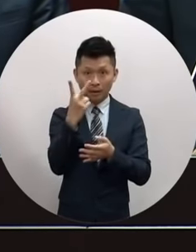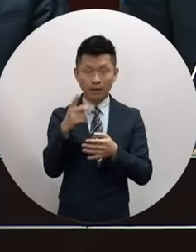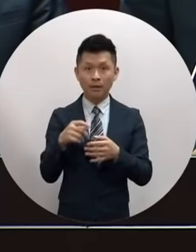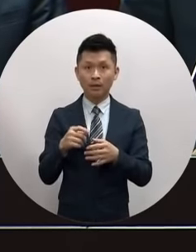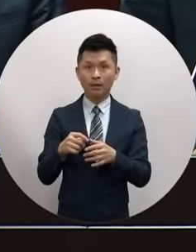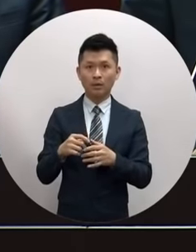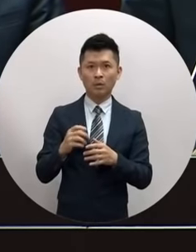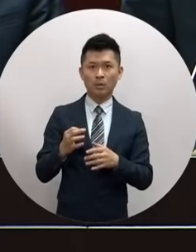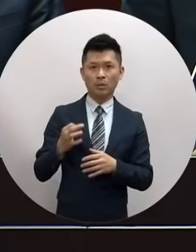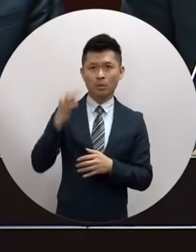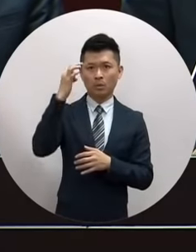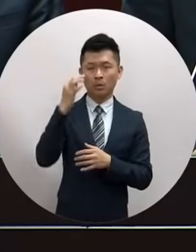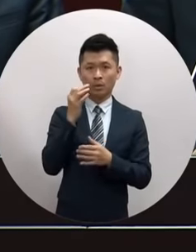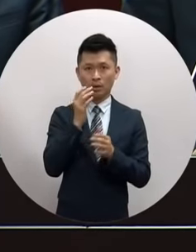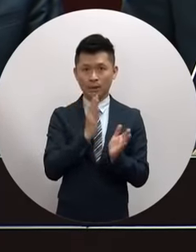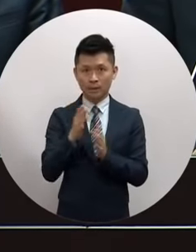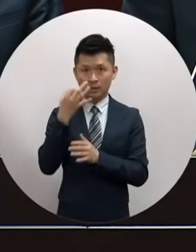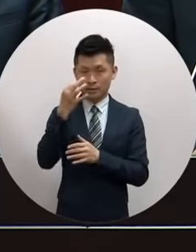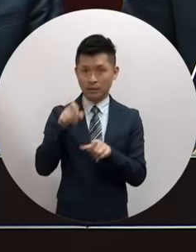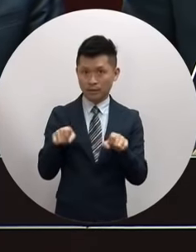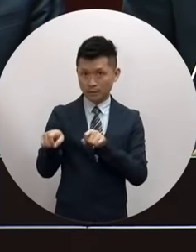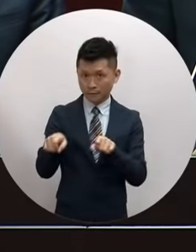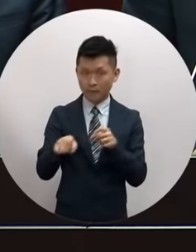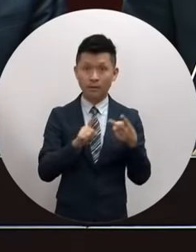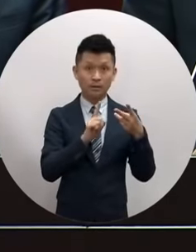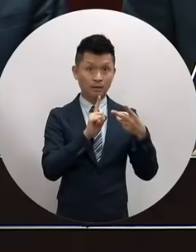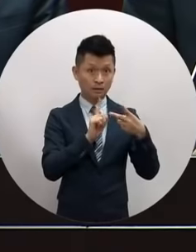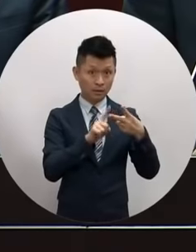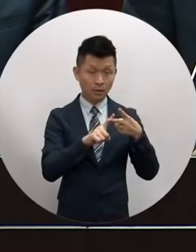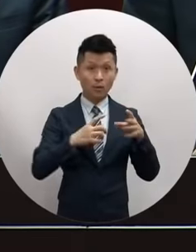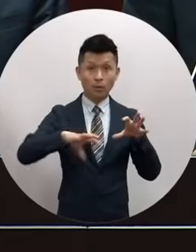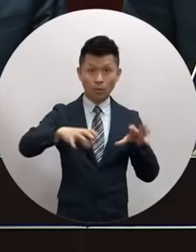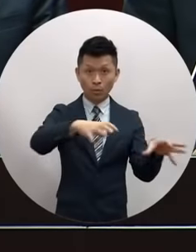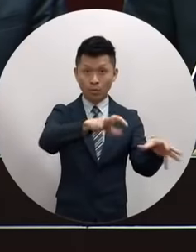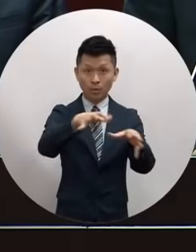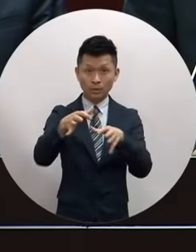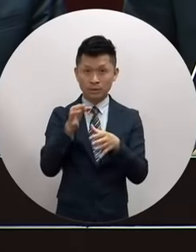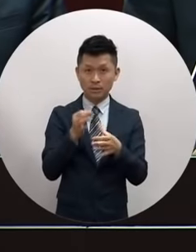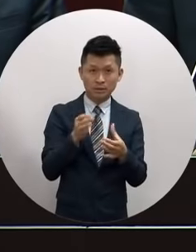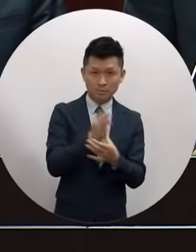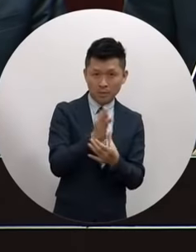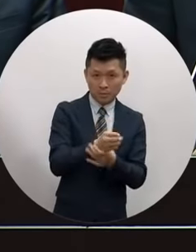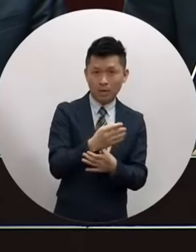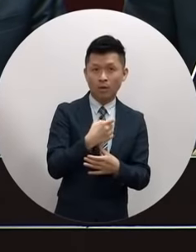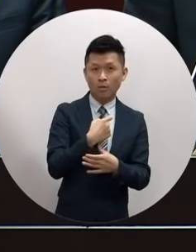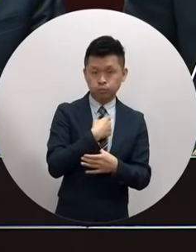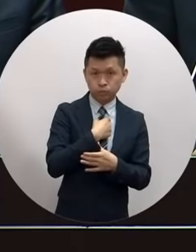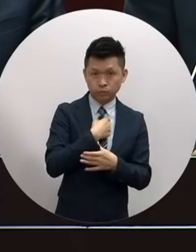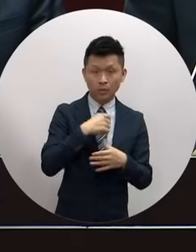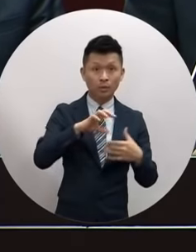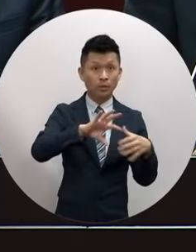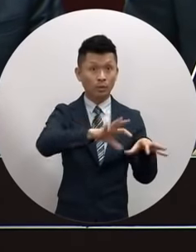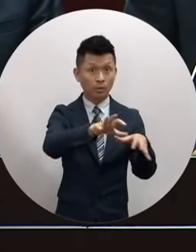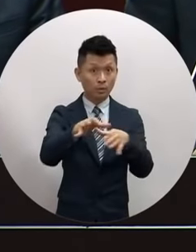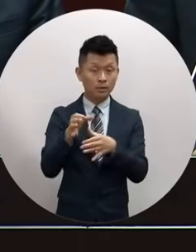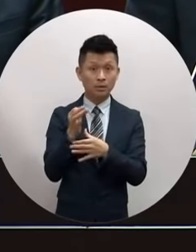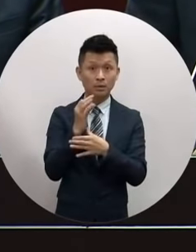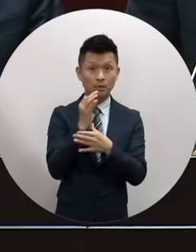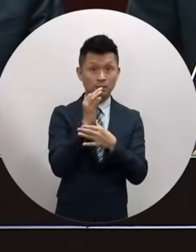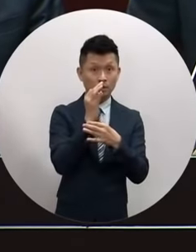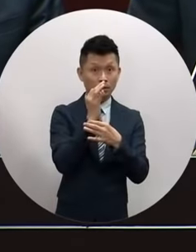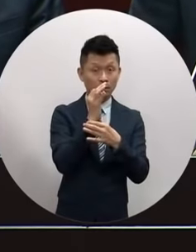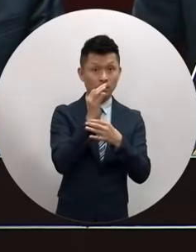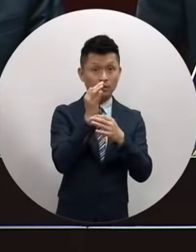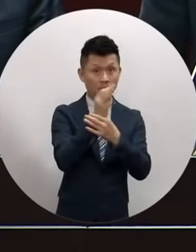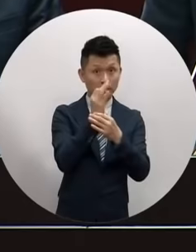产客户的理财方案，第二个就是有国际金融资金需求的境内企业可以在国际金融业务分行开户。